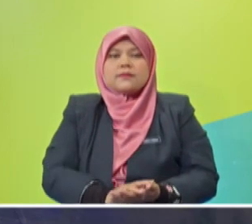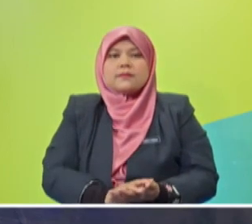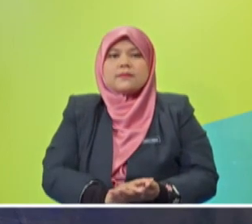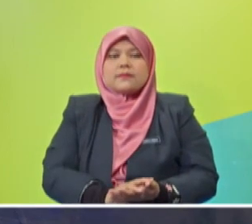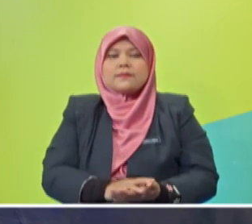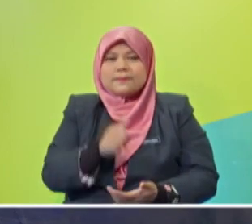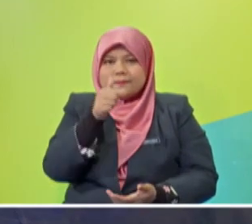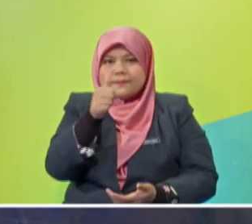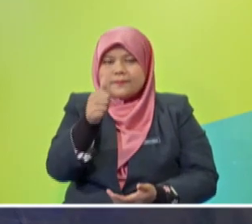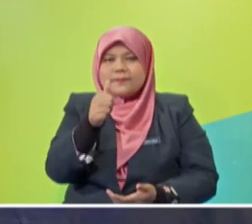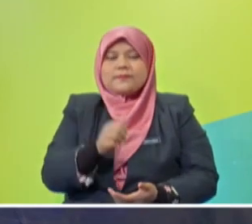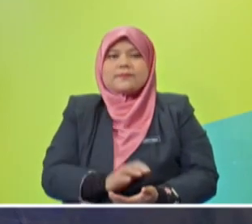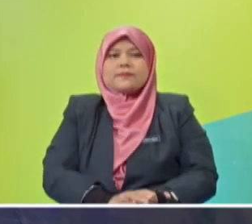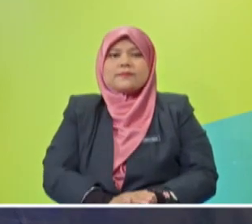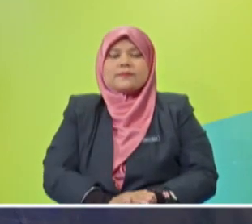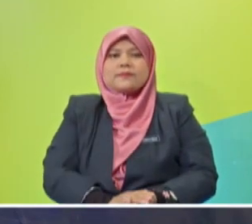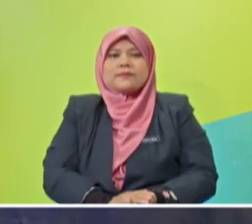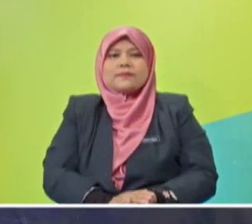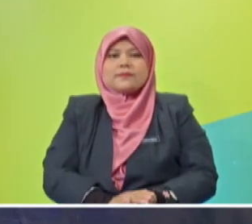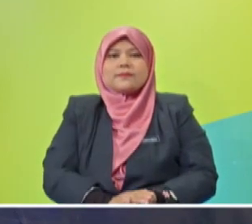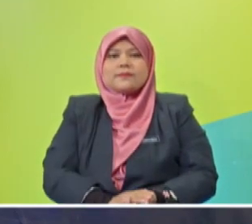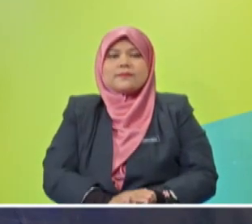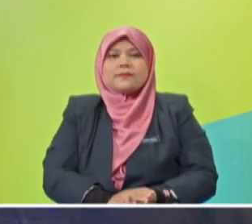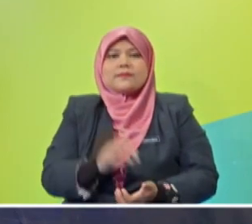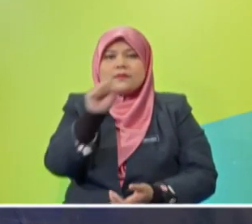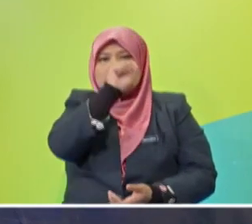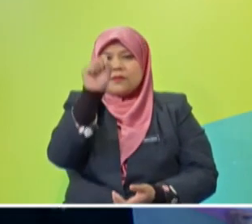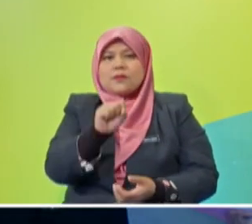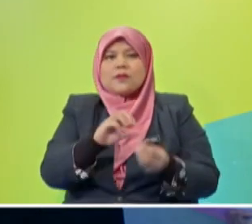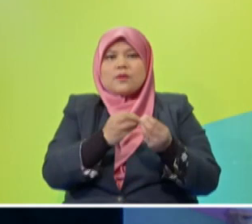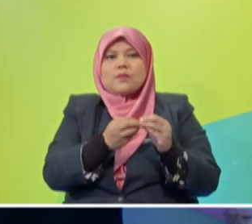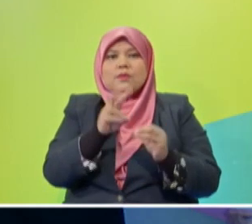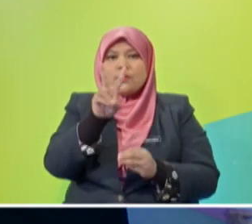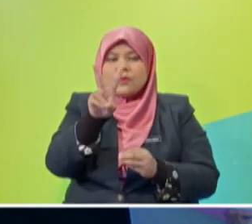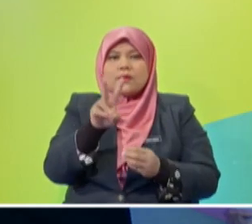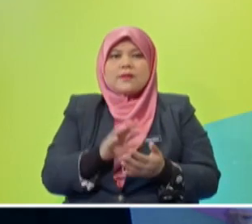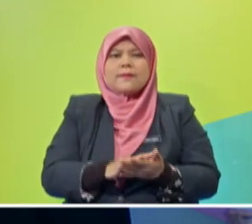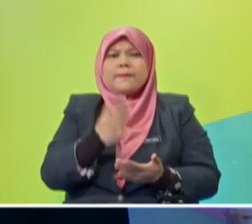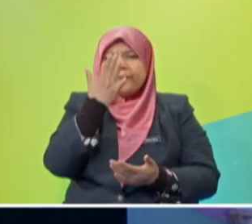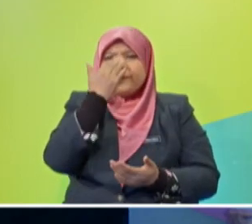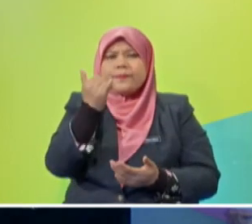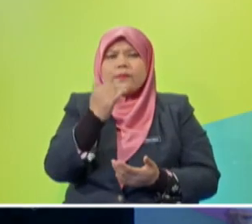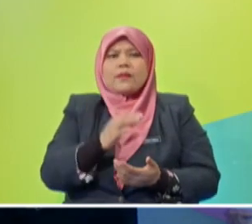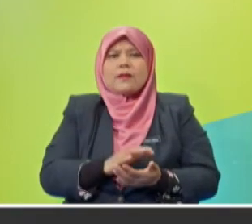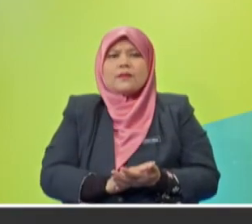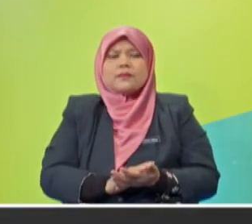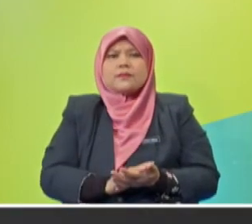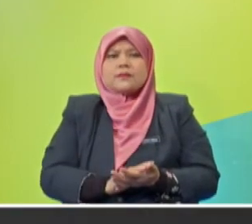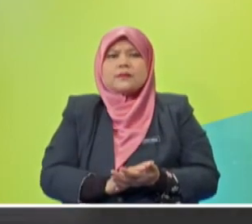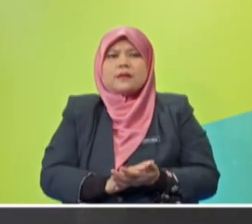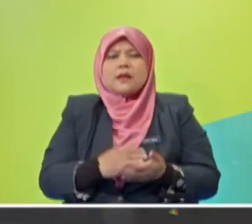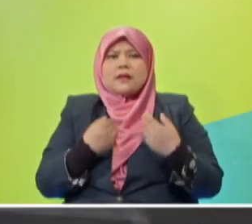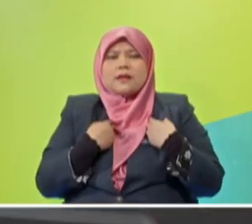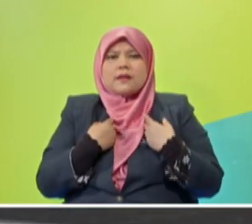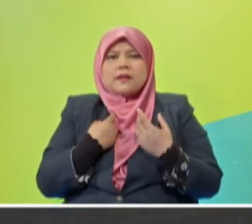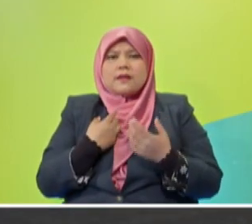bagus Alia, terima kasih. Okey, kita ke soalan yang kedua. Okey, mengapakah kewujudan aktiviti ekonomi